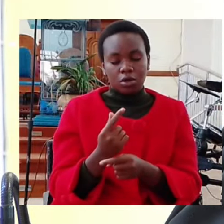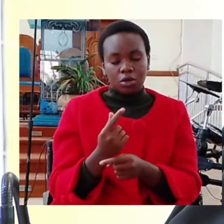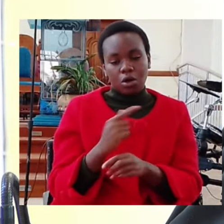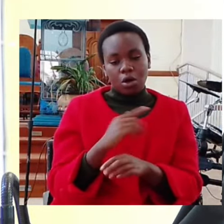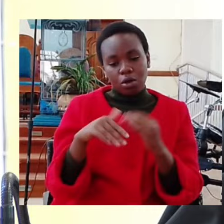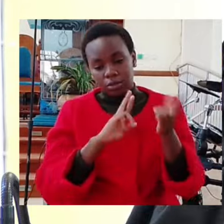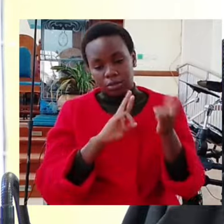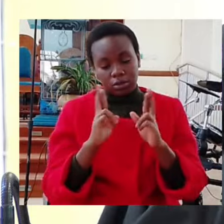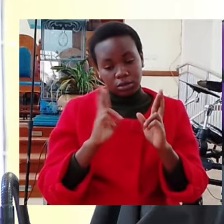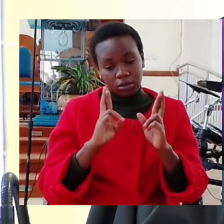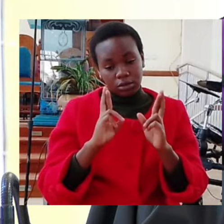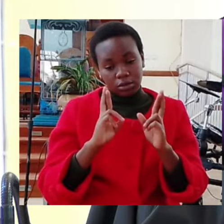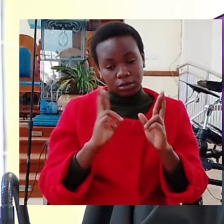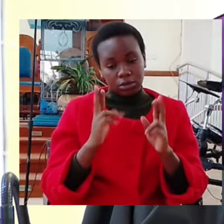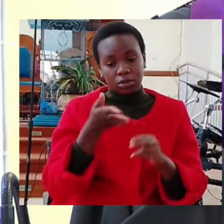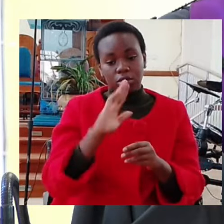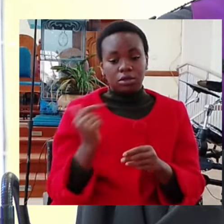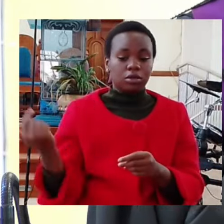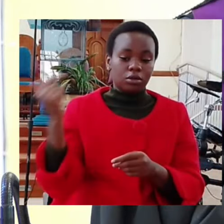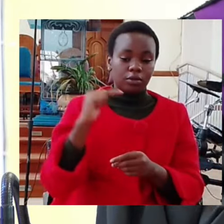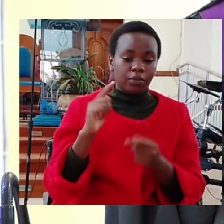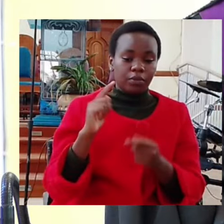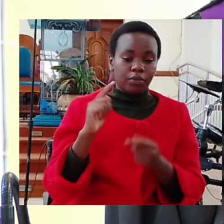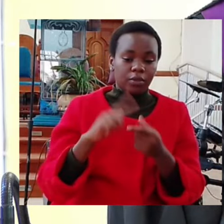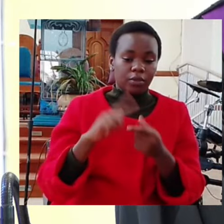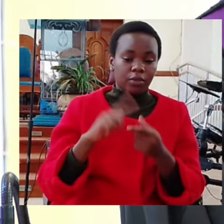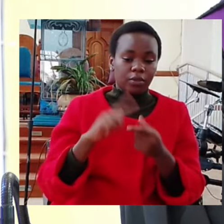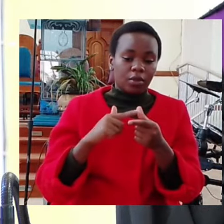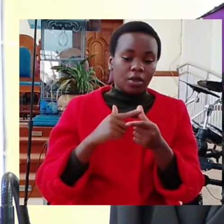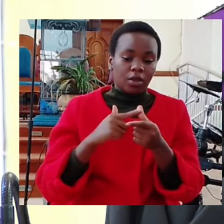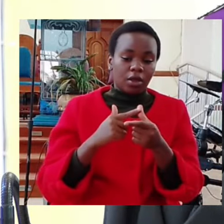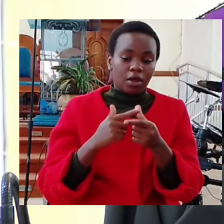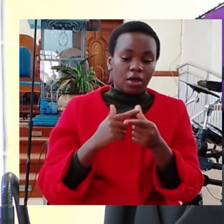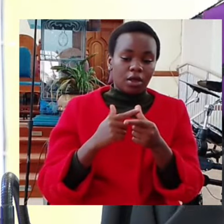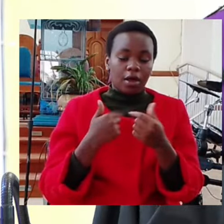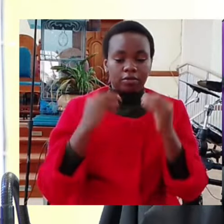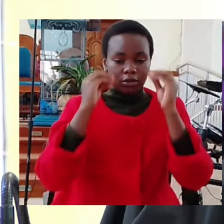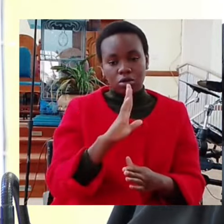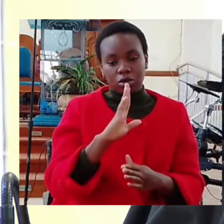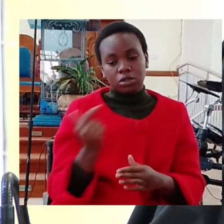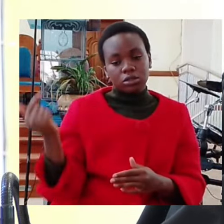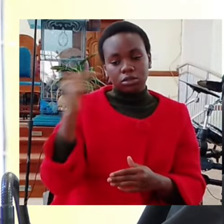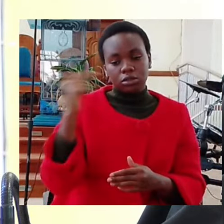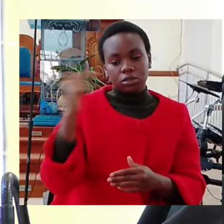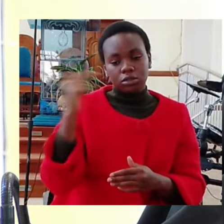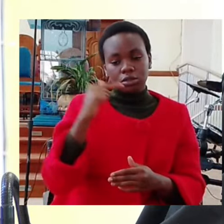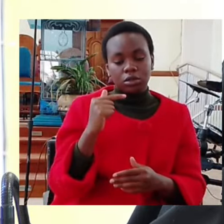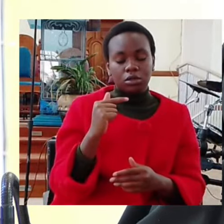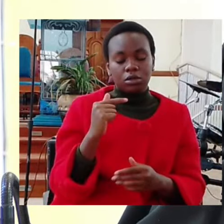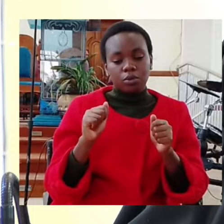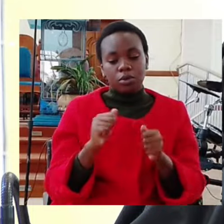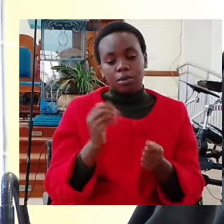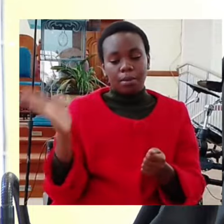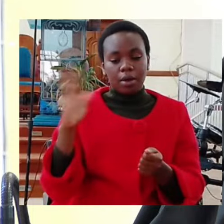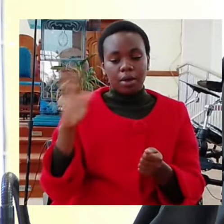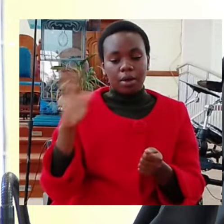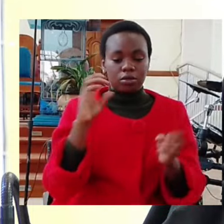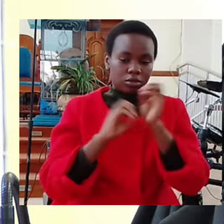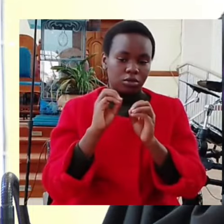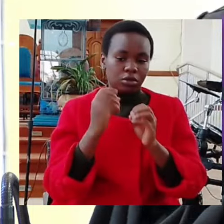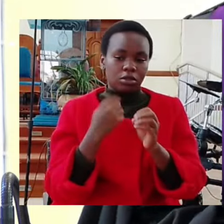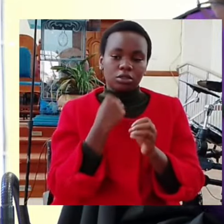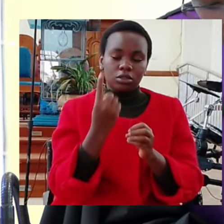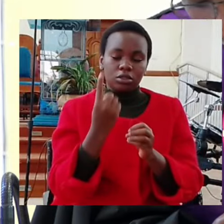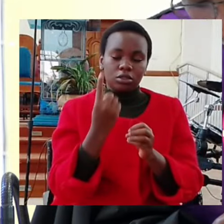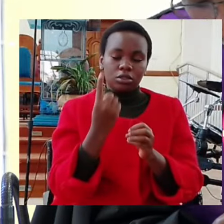ni aroka. Ona angikoo kwena morutani maroiga mwathani niokire kana mwathani daracoka makerwo uhoro